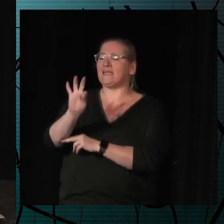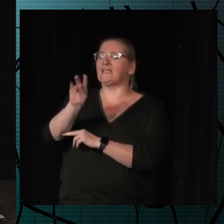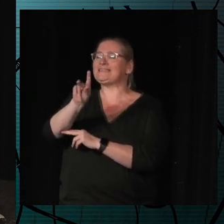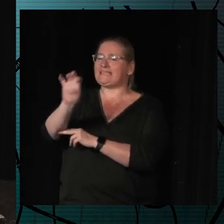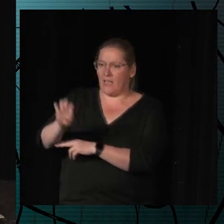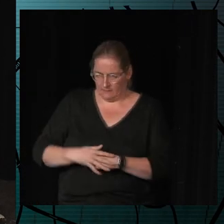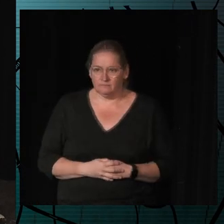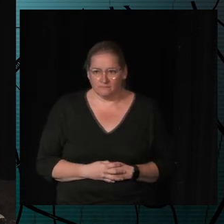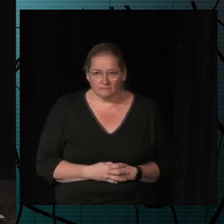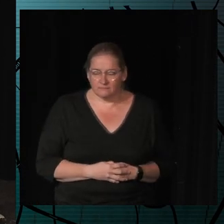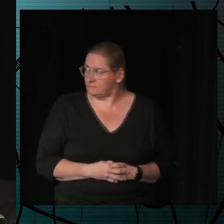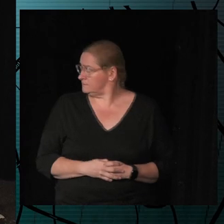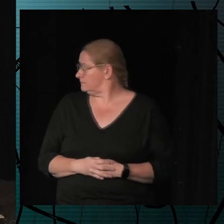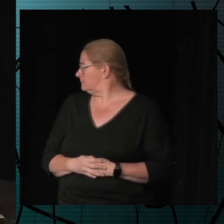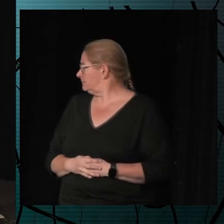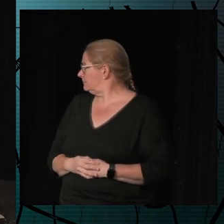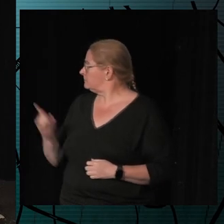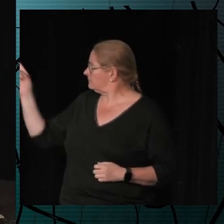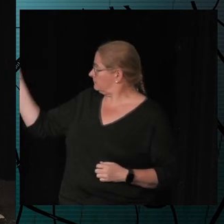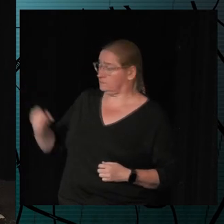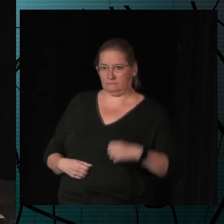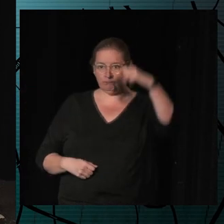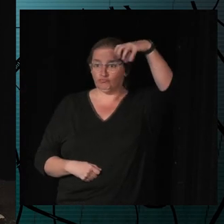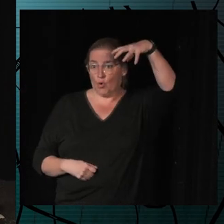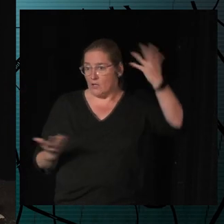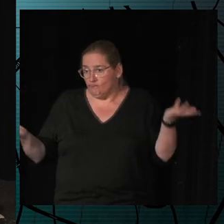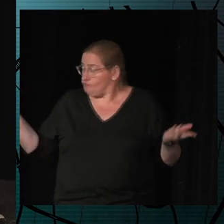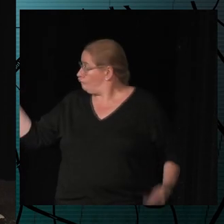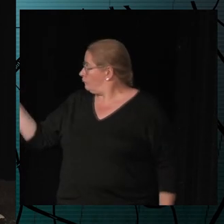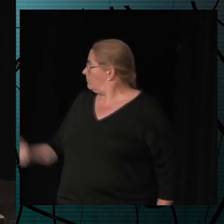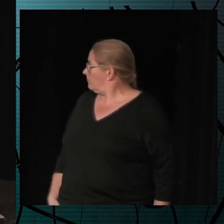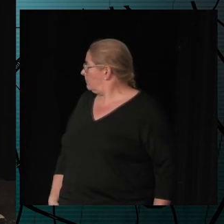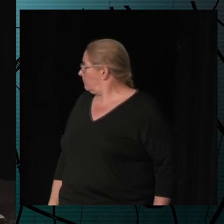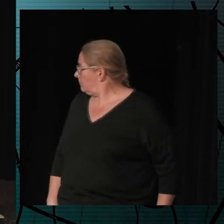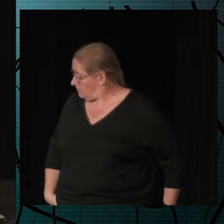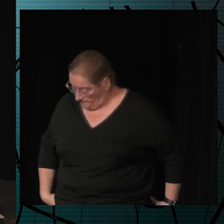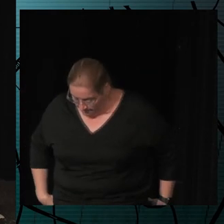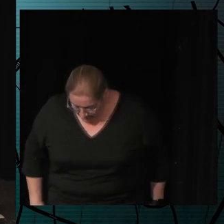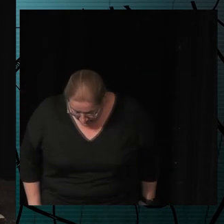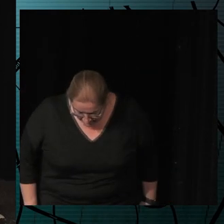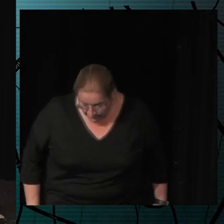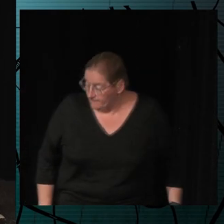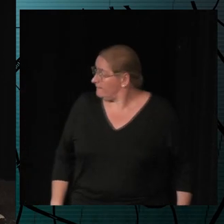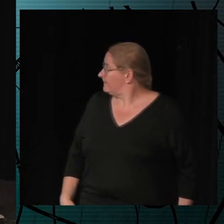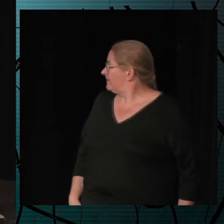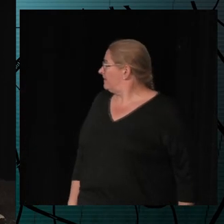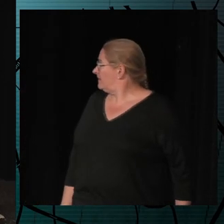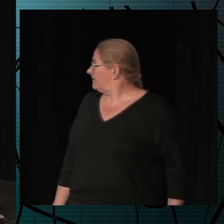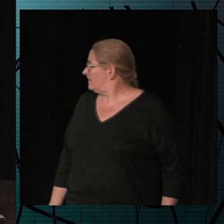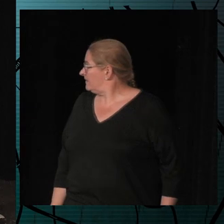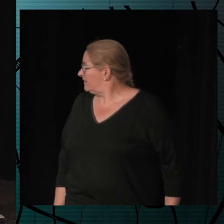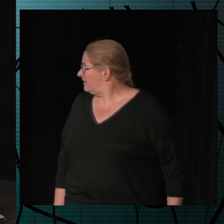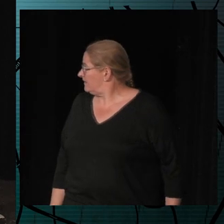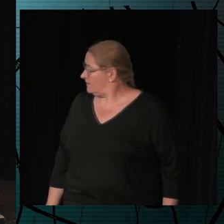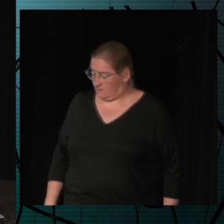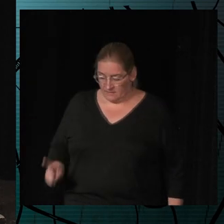pas celui-là exactement mais en tout cas il y a une image de de plein soleil qui s'exprime sur ce visuel et plectel a toute une île un décor île